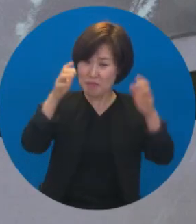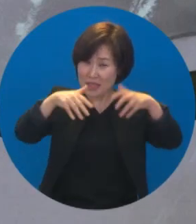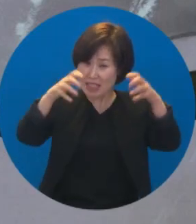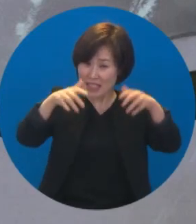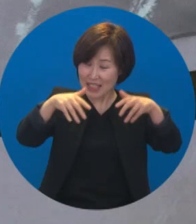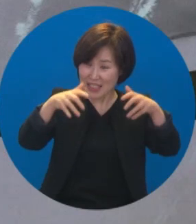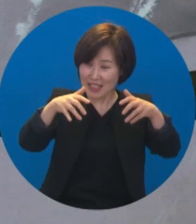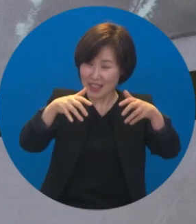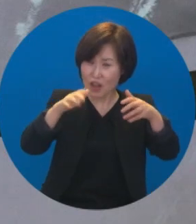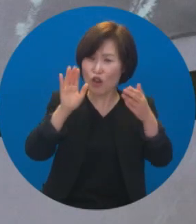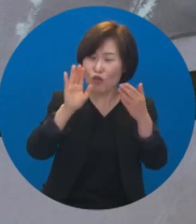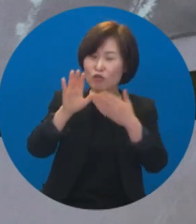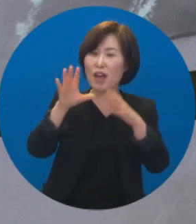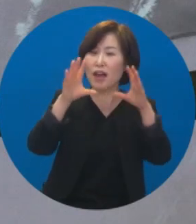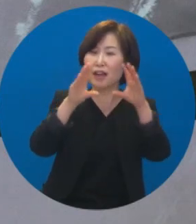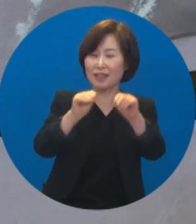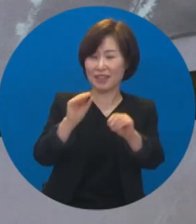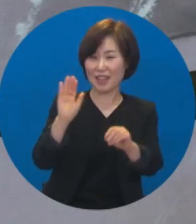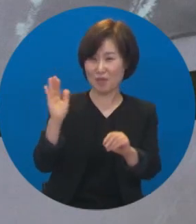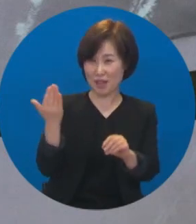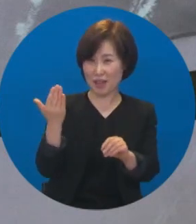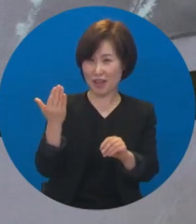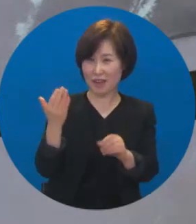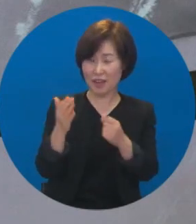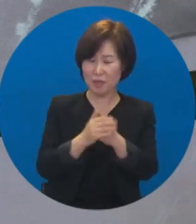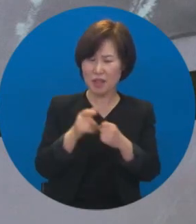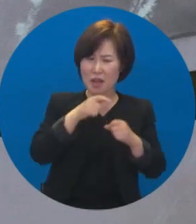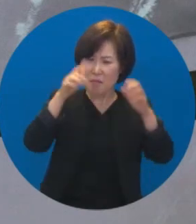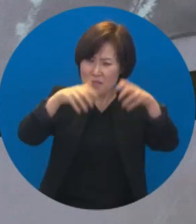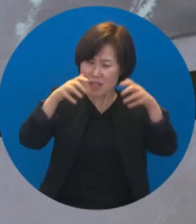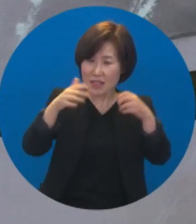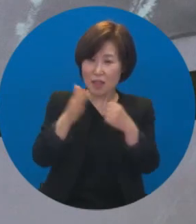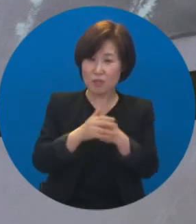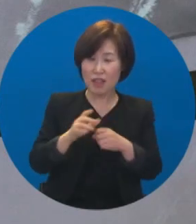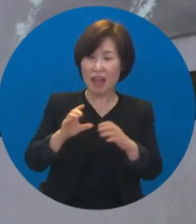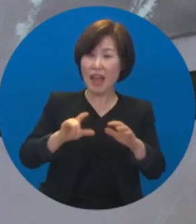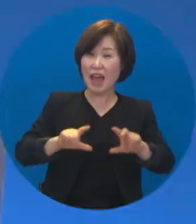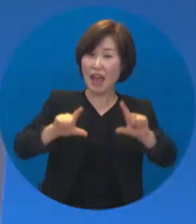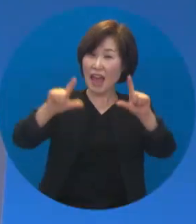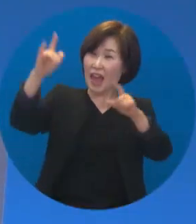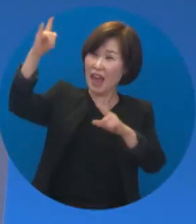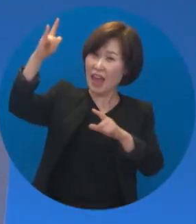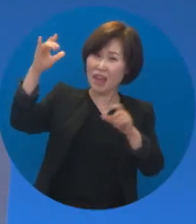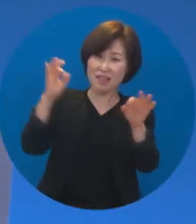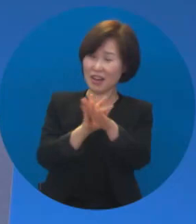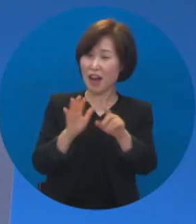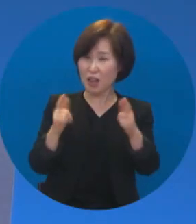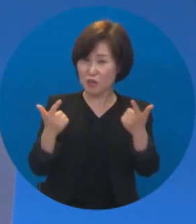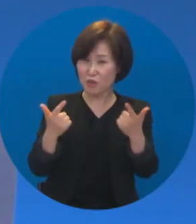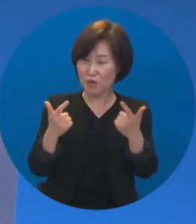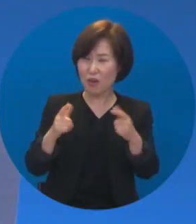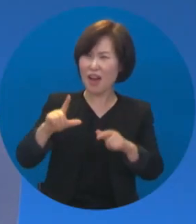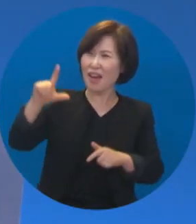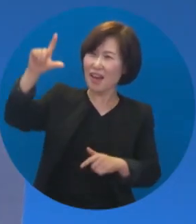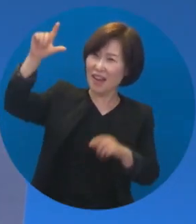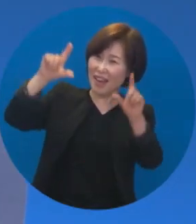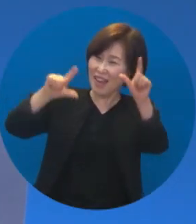그쳐. 그리고 이 비 때문에 해가 없어진 게 아니라 해는 그 자리에 그대로